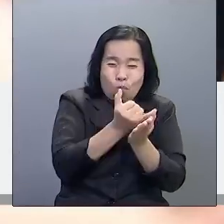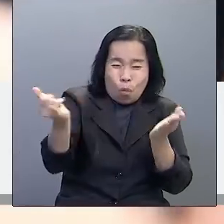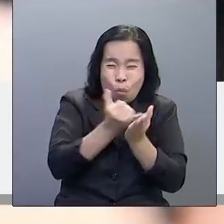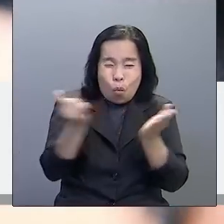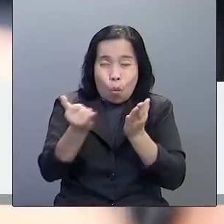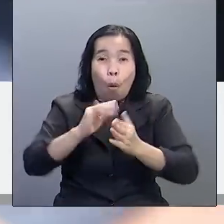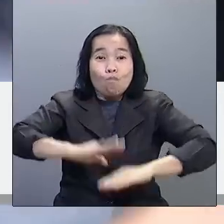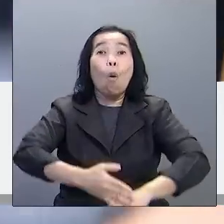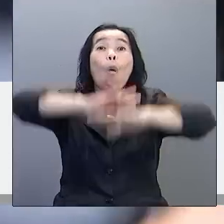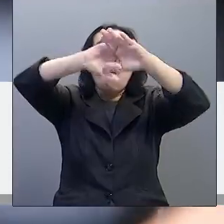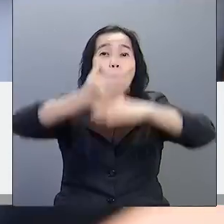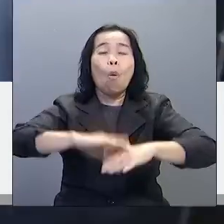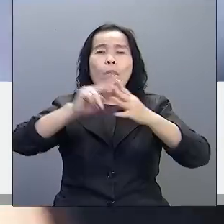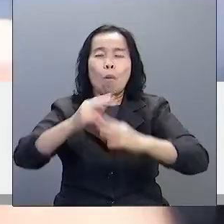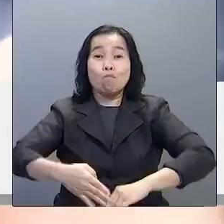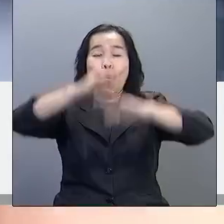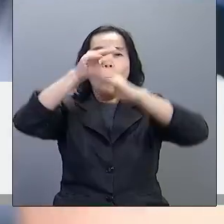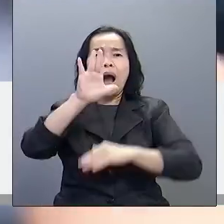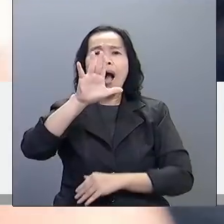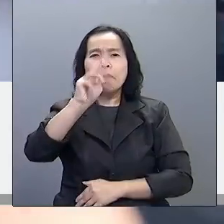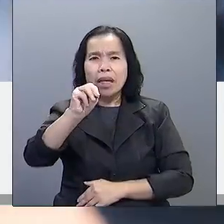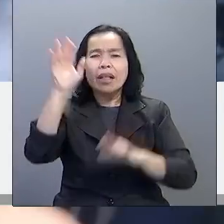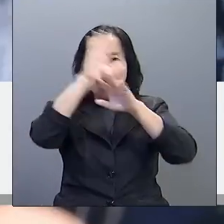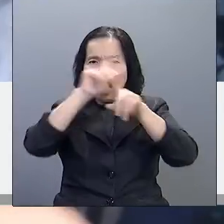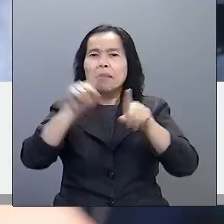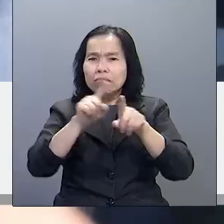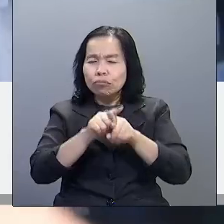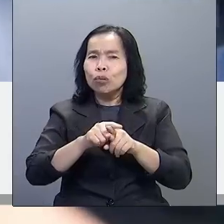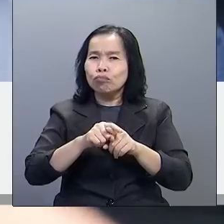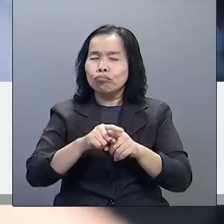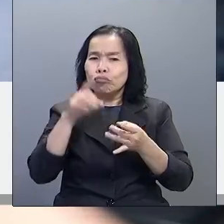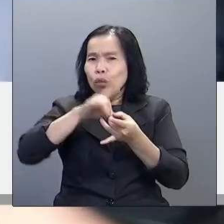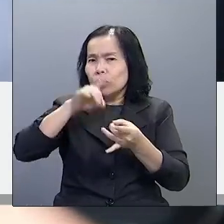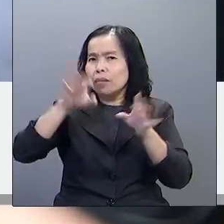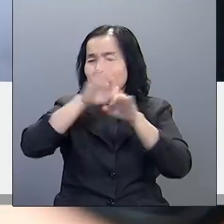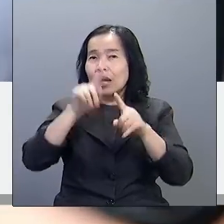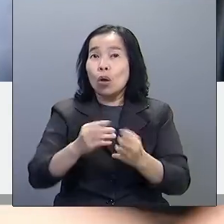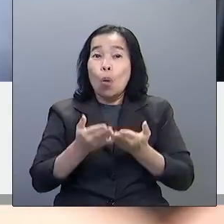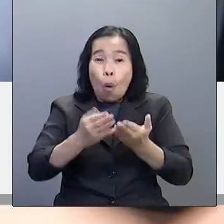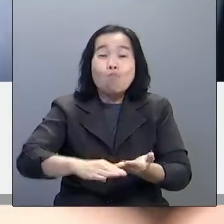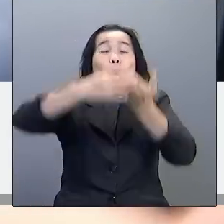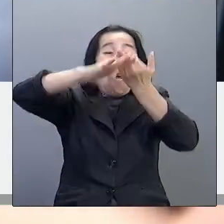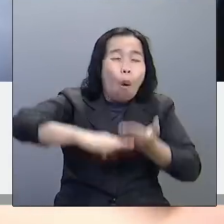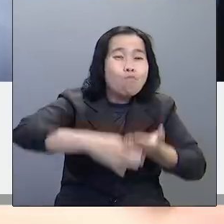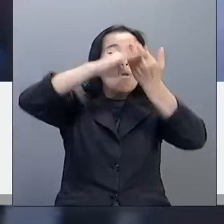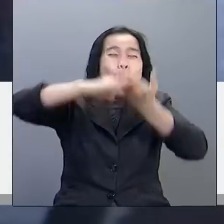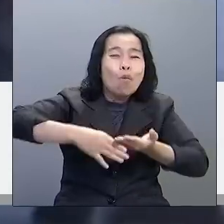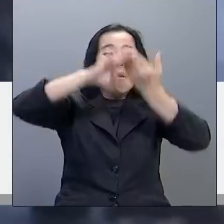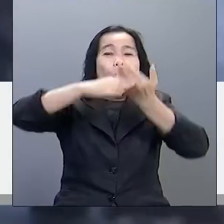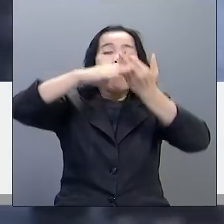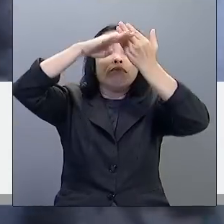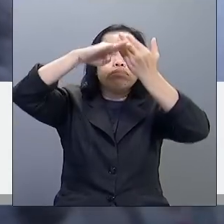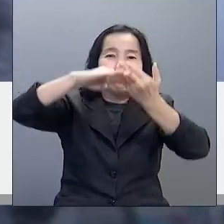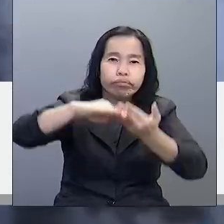ง5 เมตรเหมือนกับกรณีเรือสุโขทัยนี่แหละค่ะเรือฟีนิกซ์จะเข้าฝั่งที่เกาะฉลองแต่ท้ายที่สุดอับปางล